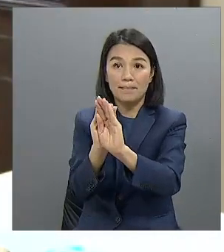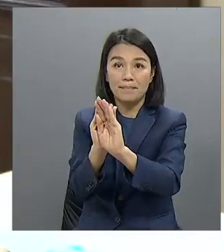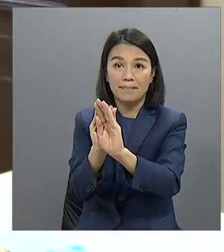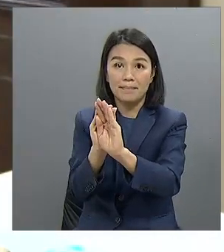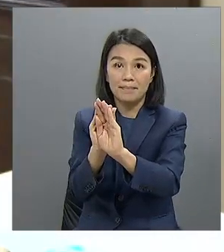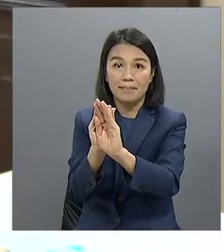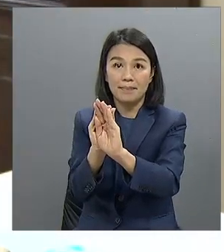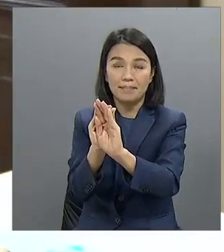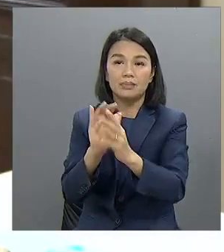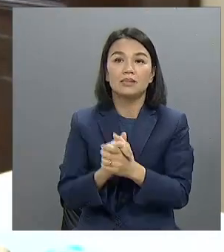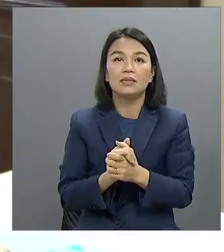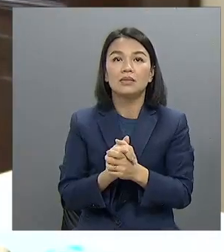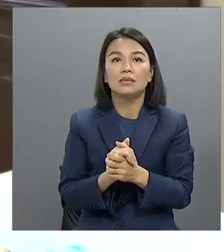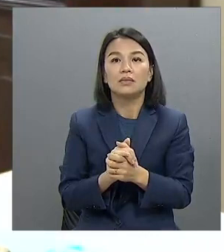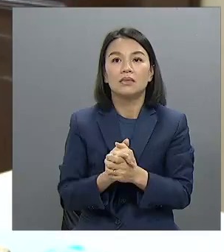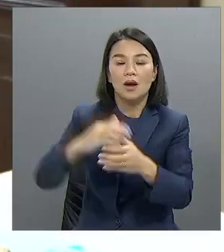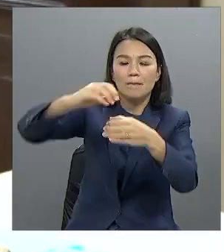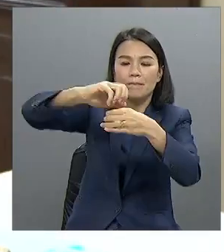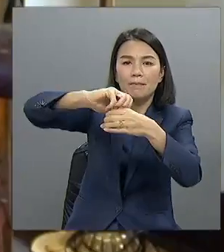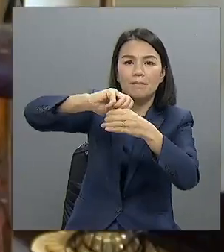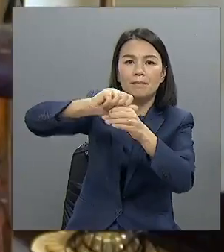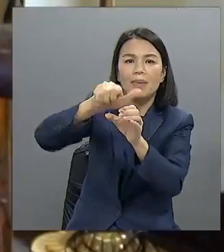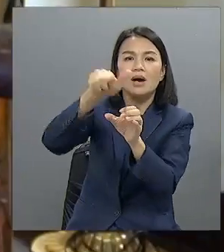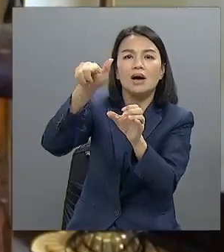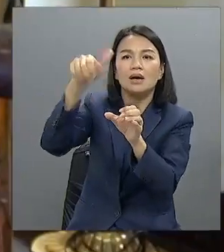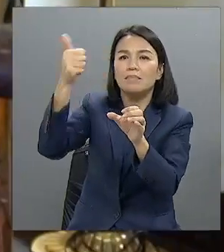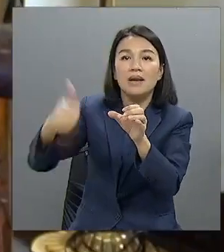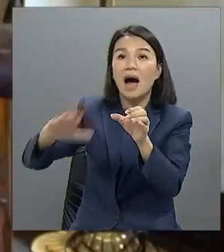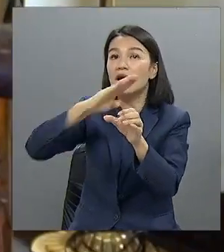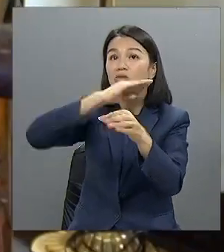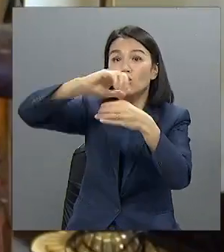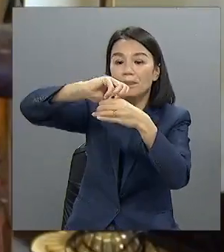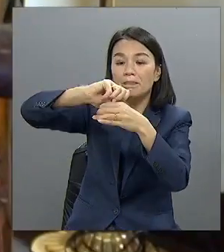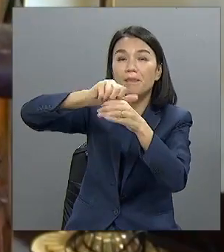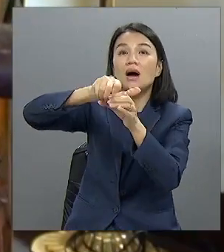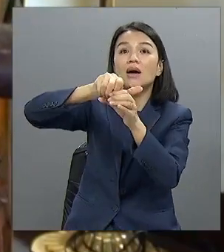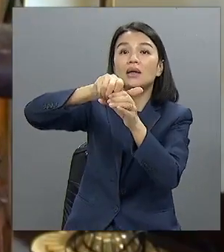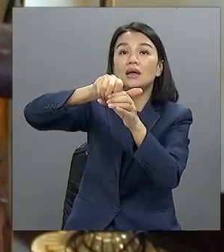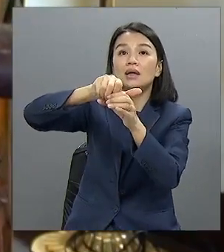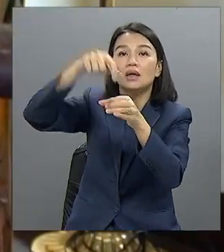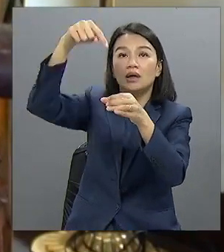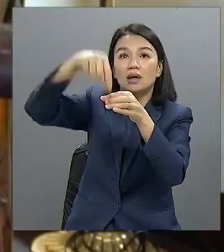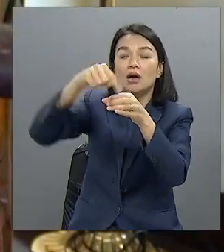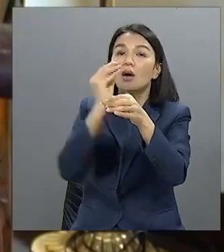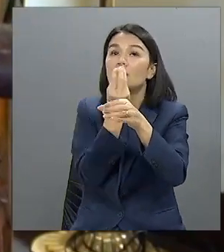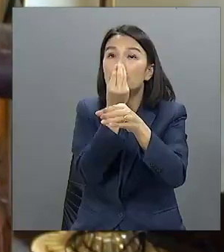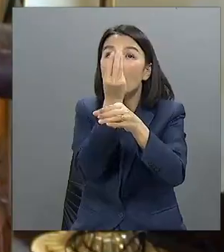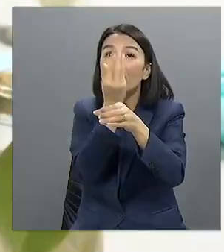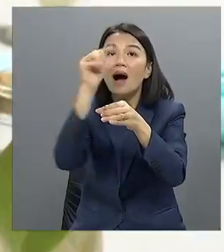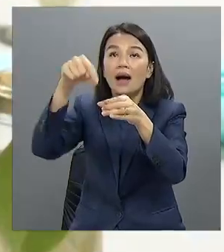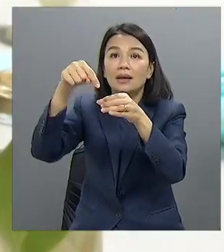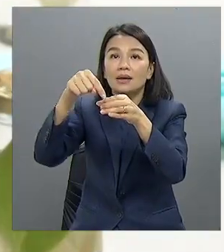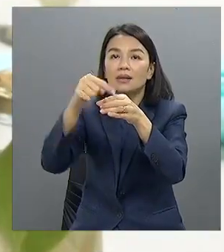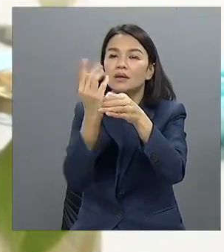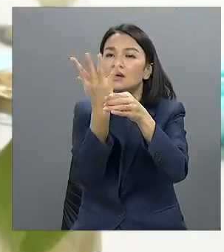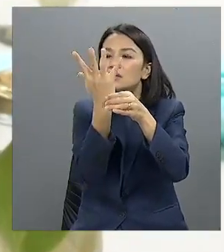ลยถ้าเกิดเปิดเนี่ยหรือมีอากาศเข้าไปแม้แต่นั่งน้อยนิดเนี่ยจะทำให้ดอกไม้ข้างในอะค่ะเน่าเสียได้เล